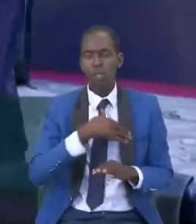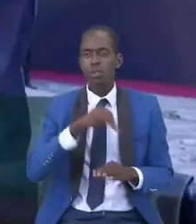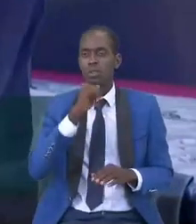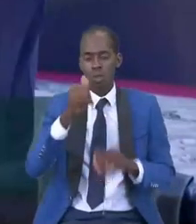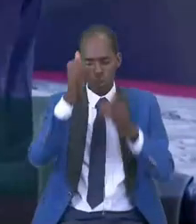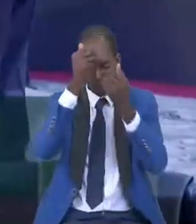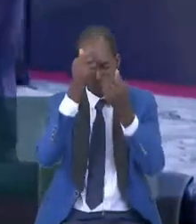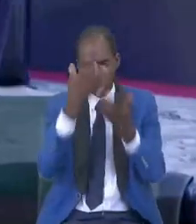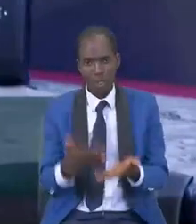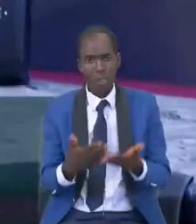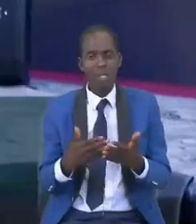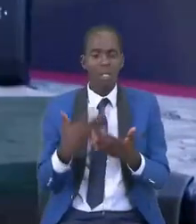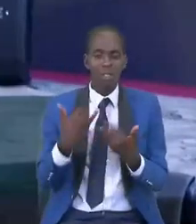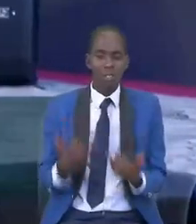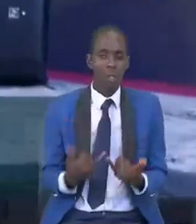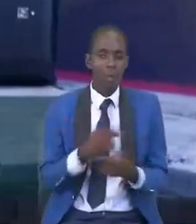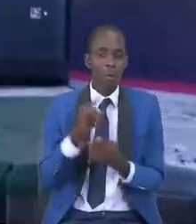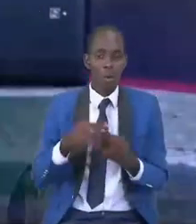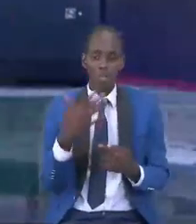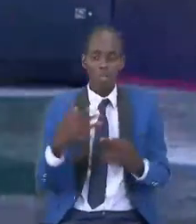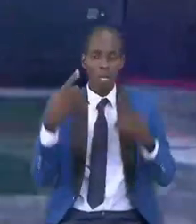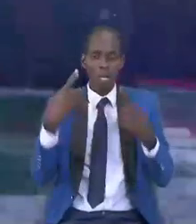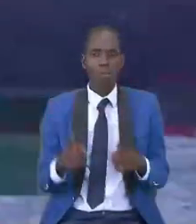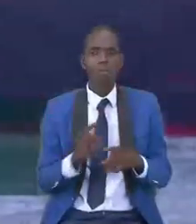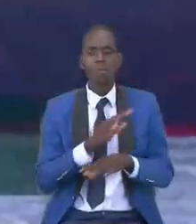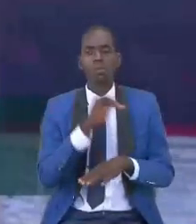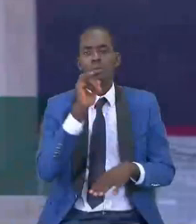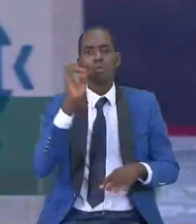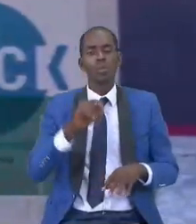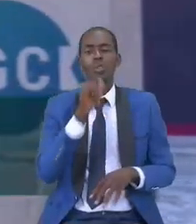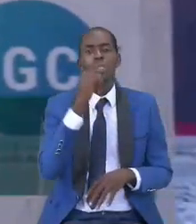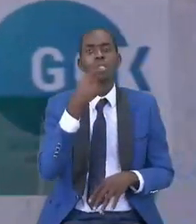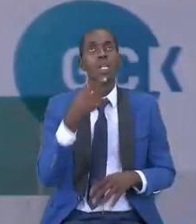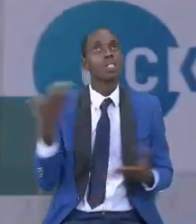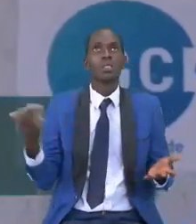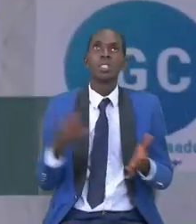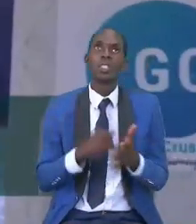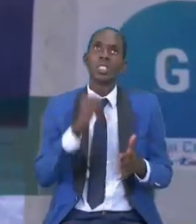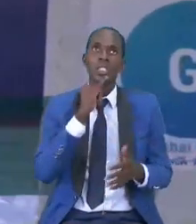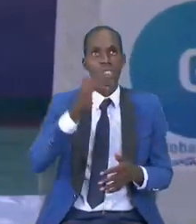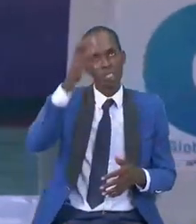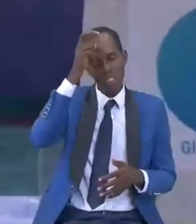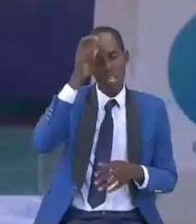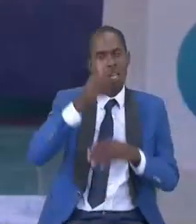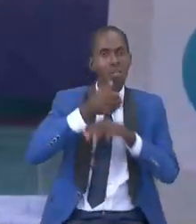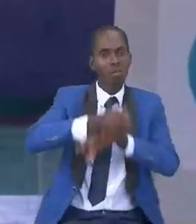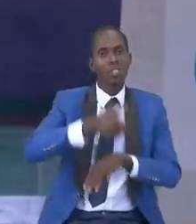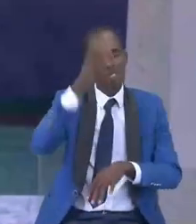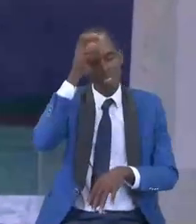rebelle, résistant à la volonté de Dieu, quand les choses se passent, il ne doit pas dire c'est Satan.